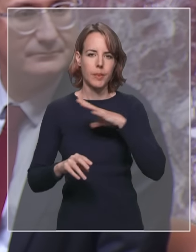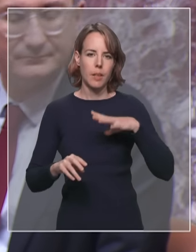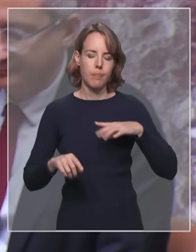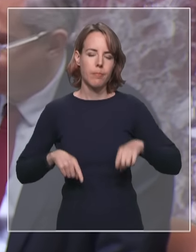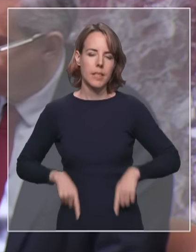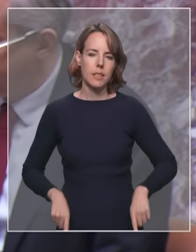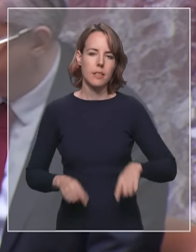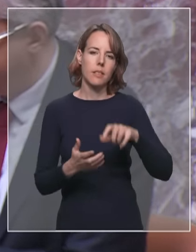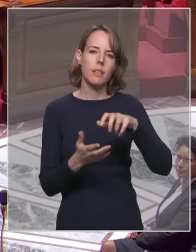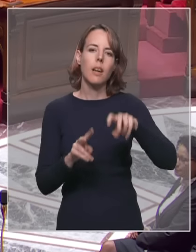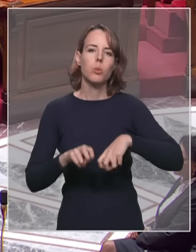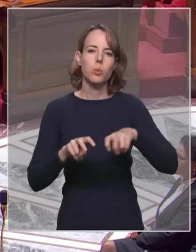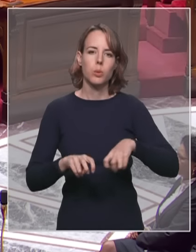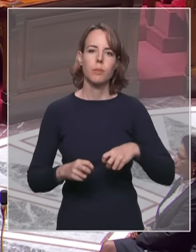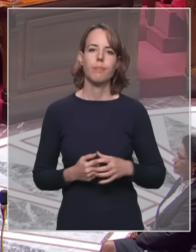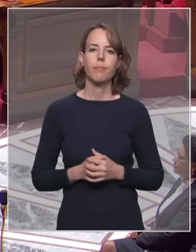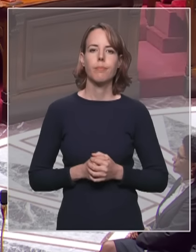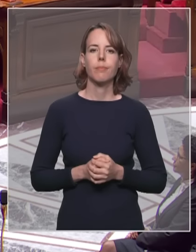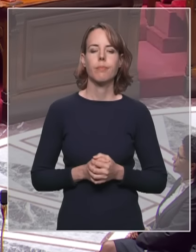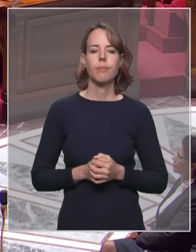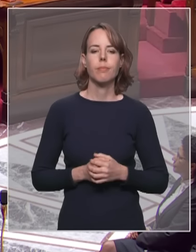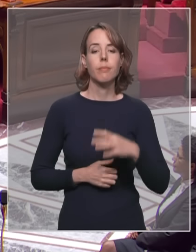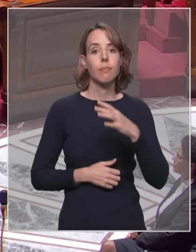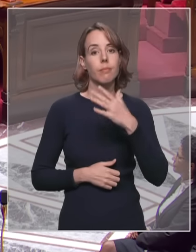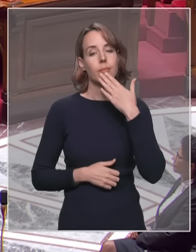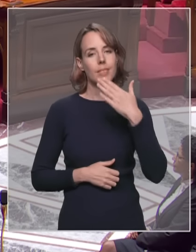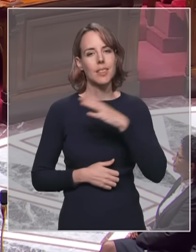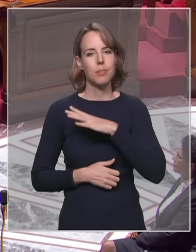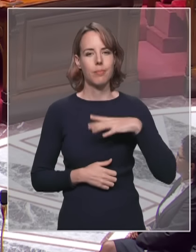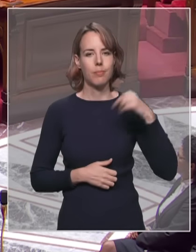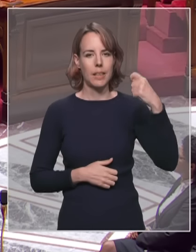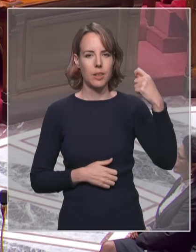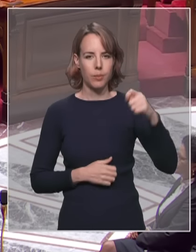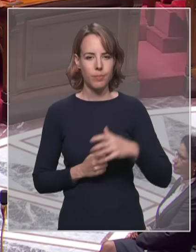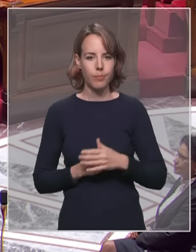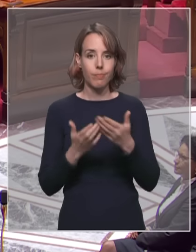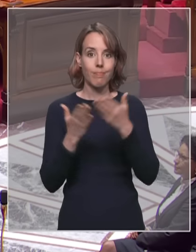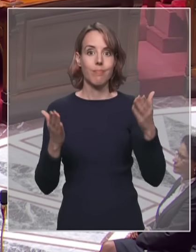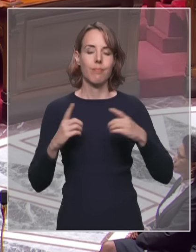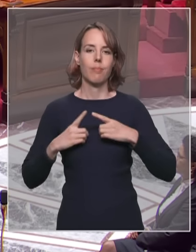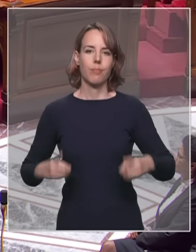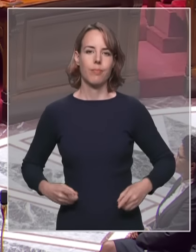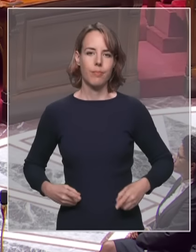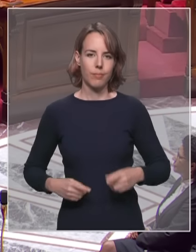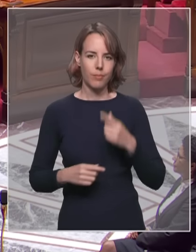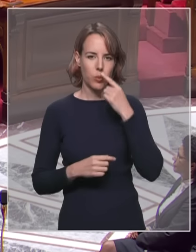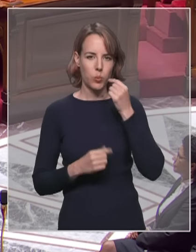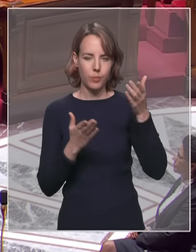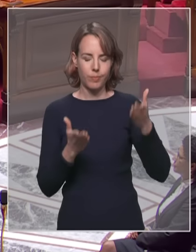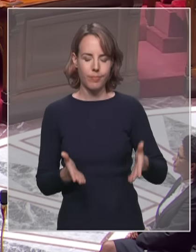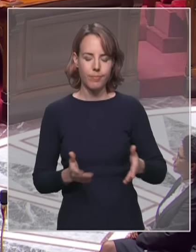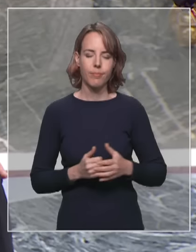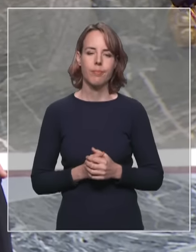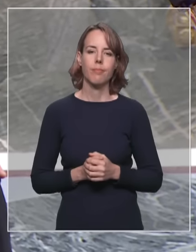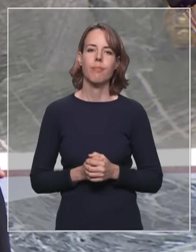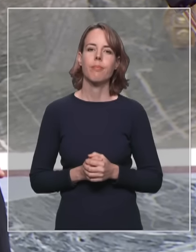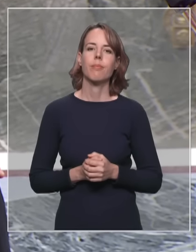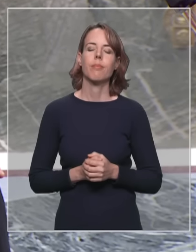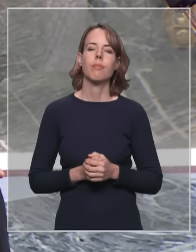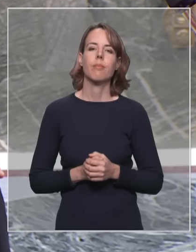charge de l'Agriculture. Merci Madame la Présidente, Mesdames et Messieurs les députés, Monsieur le député